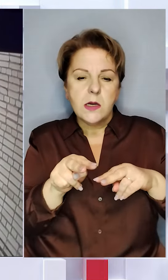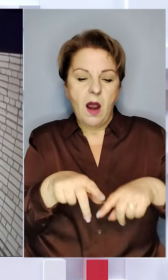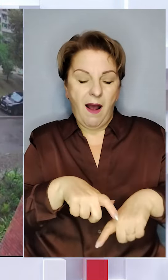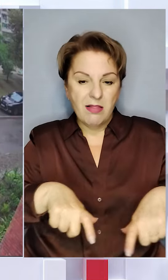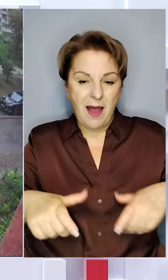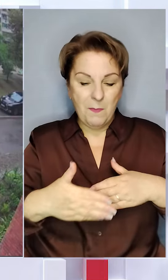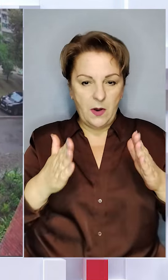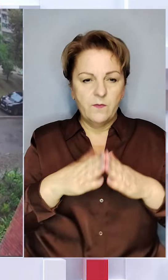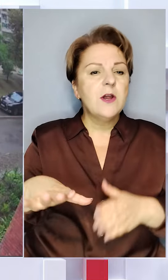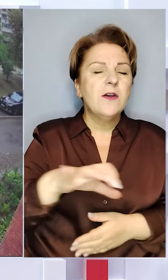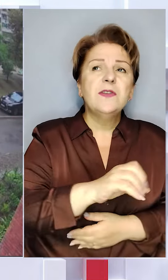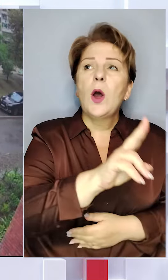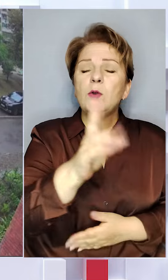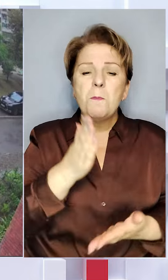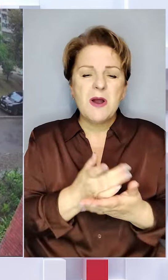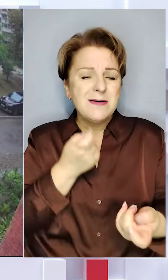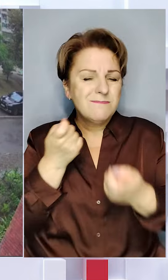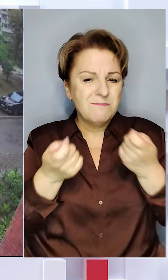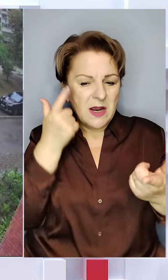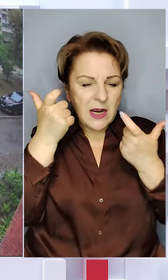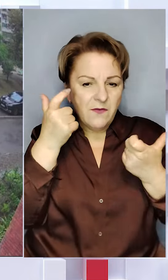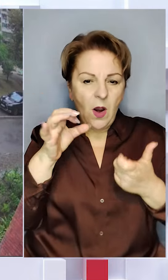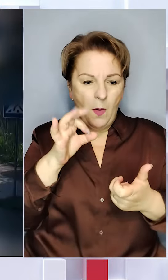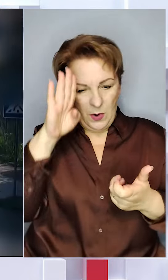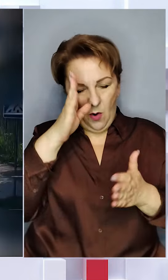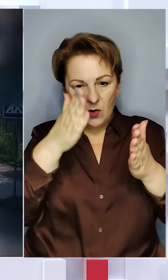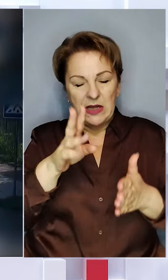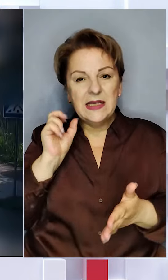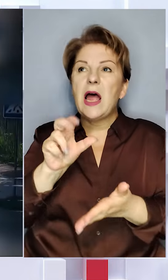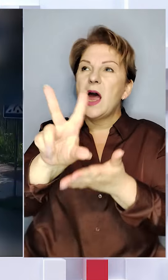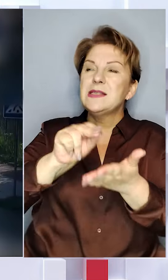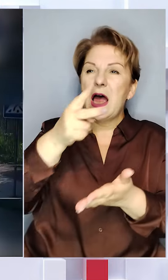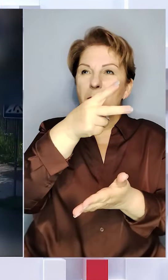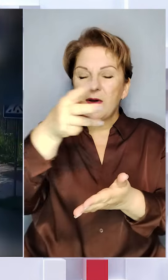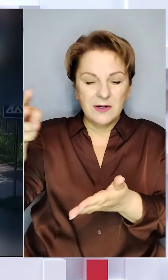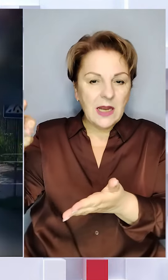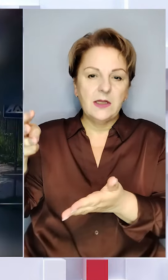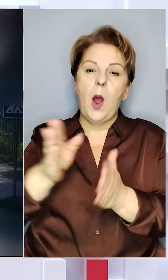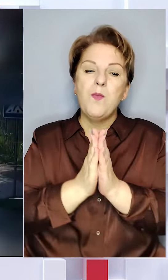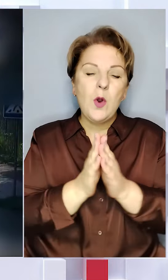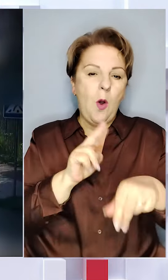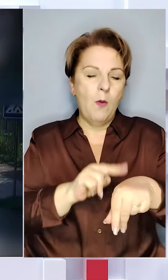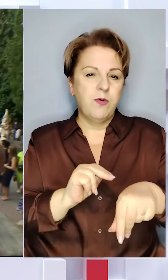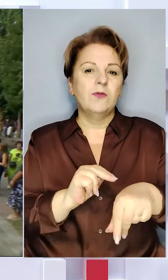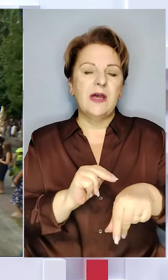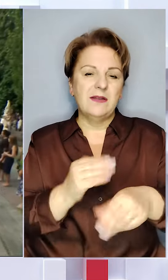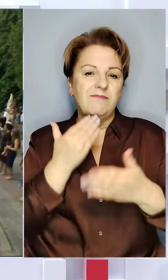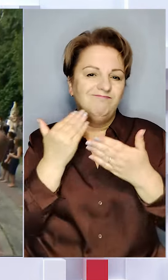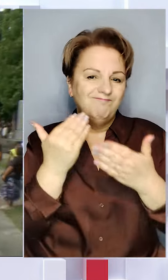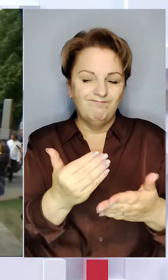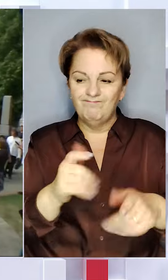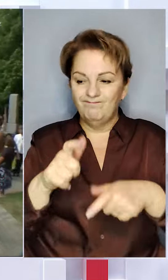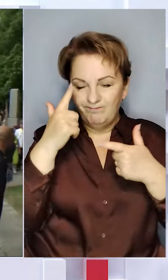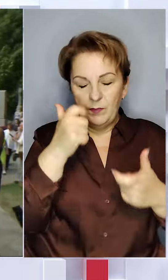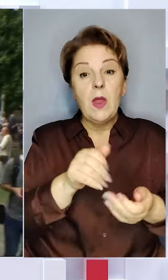лавці біля будинку Фаріон. Усі, хто має будь-яку інформацію про нього або має відеозаписи з реєстраторів, поліція просить звертатися до